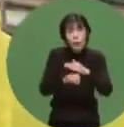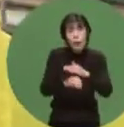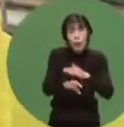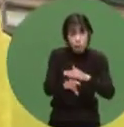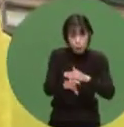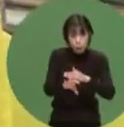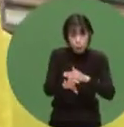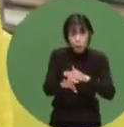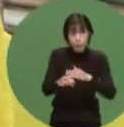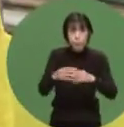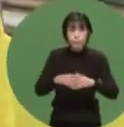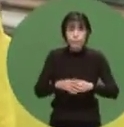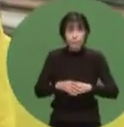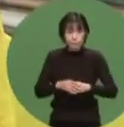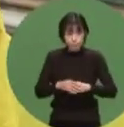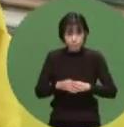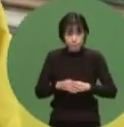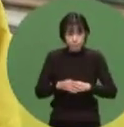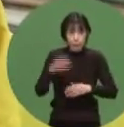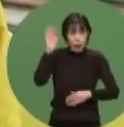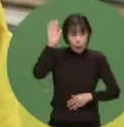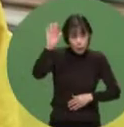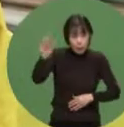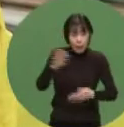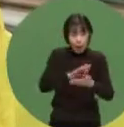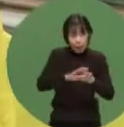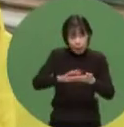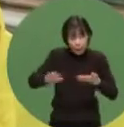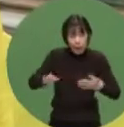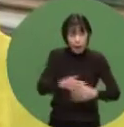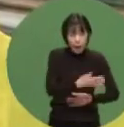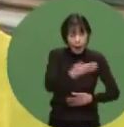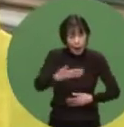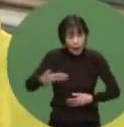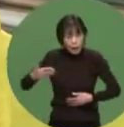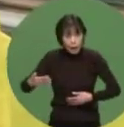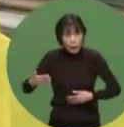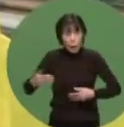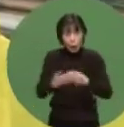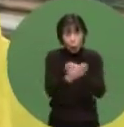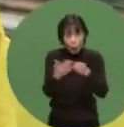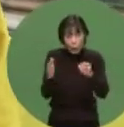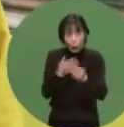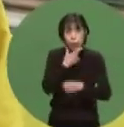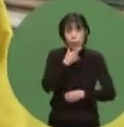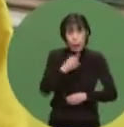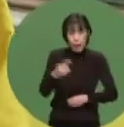くと思いますんでね、これはきれいな川を後々まで残していきたいなと思ってるんですね。